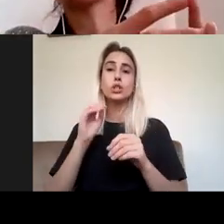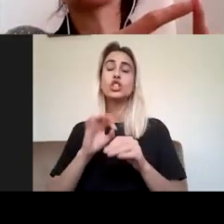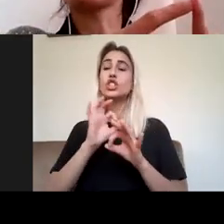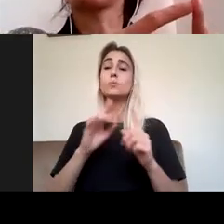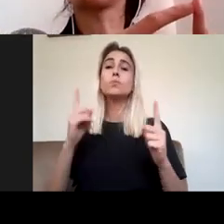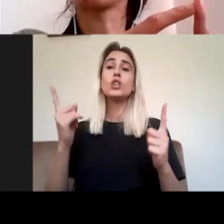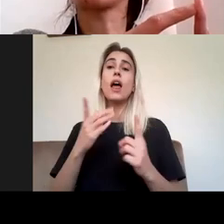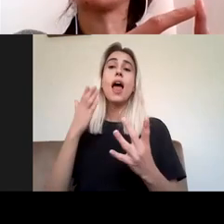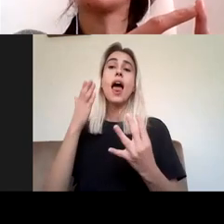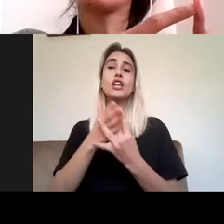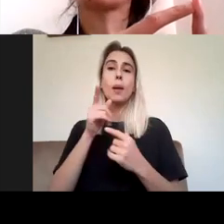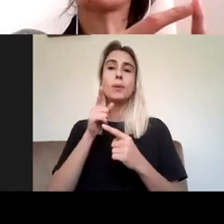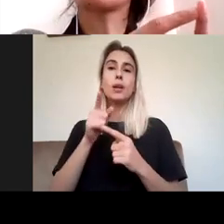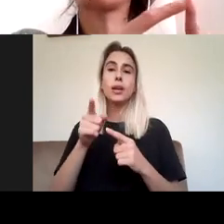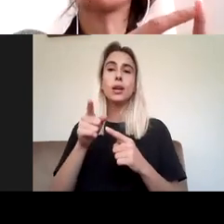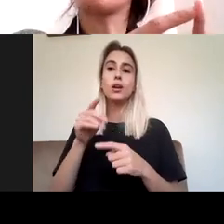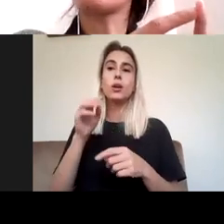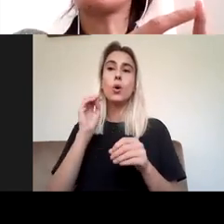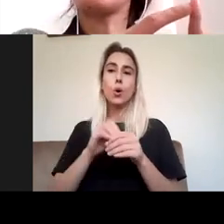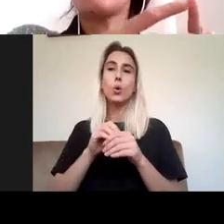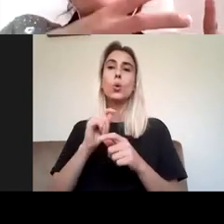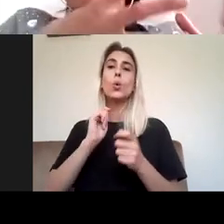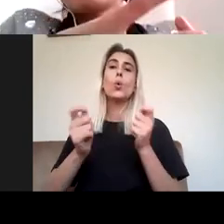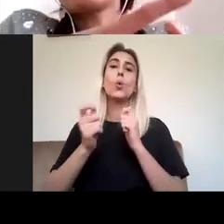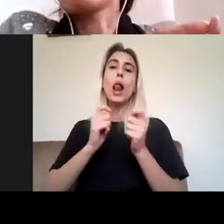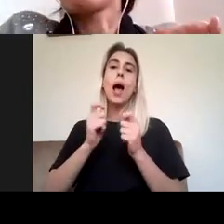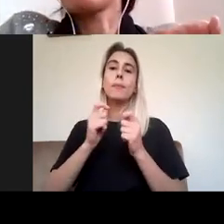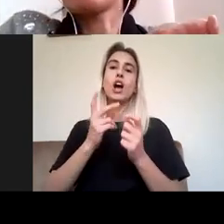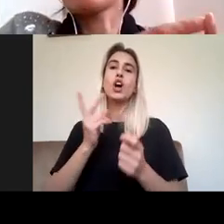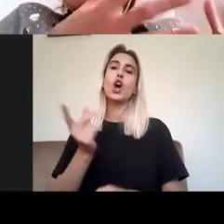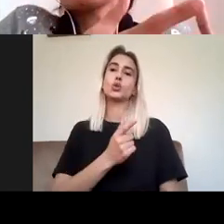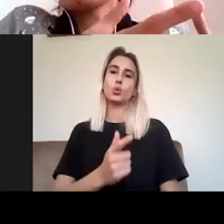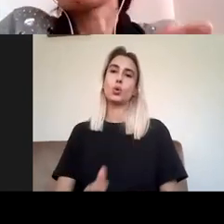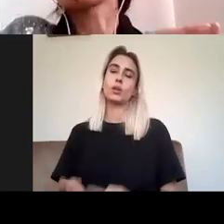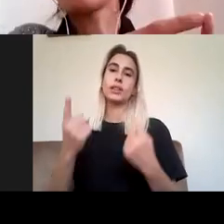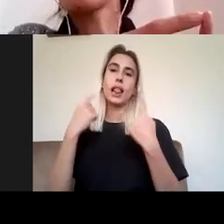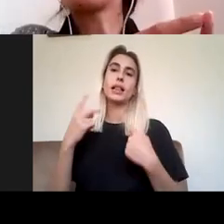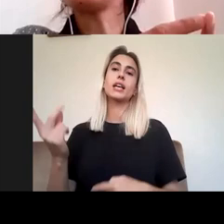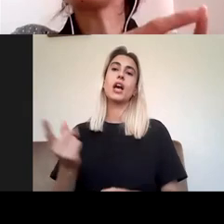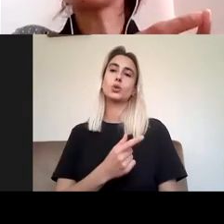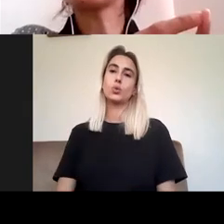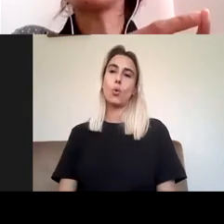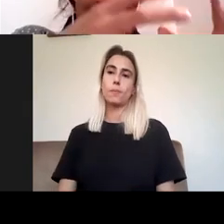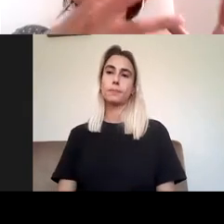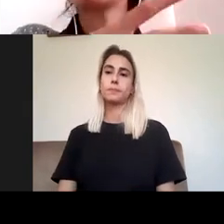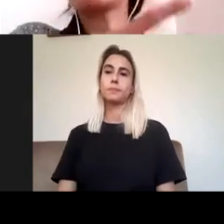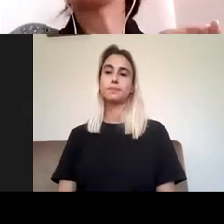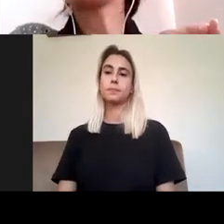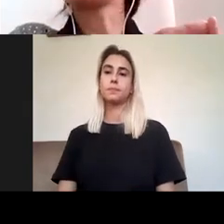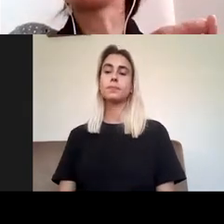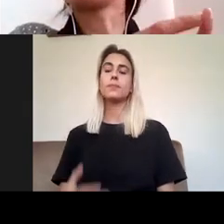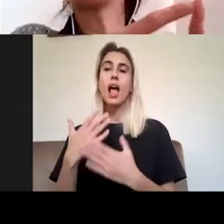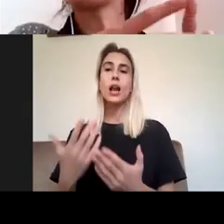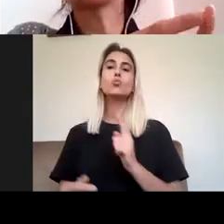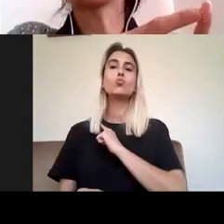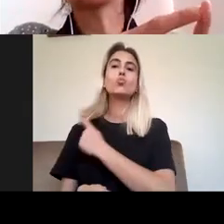erişimlik standartlarının üzerinde tam olarak uygulayama şeyinizi kaçırıyorsunuz. Yetkinizi de kaçırıyorsunuz. Haliyle burada güç ellerinde